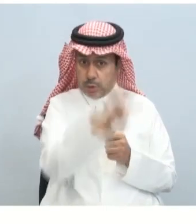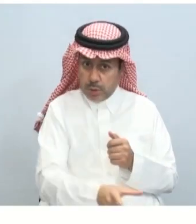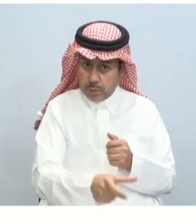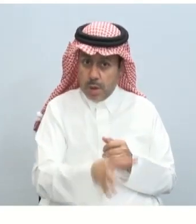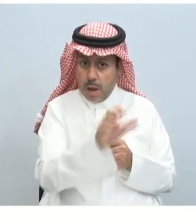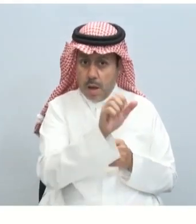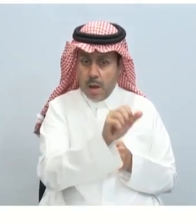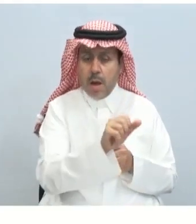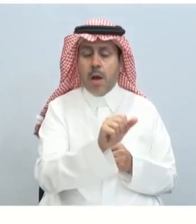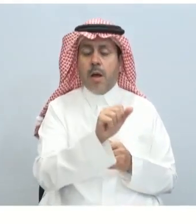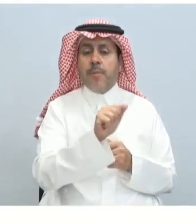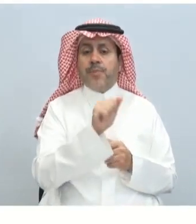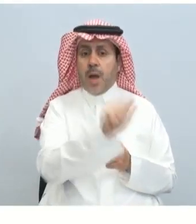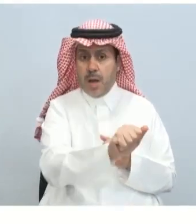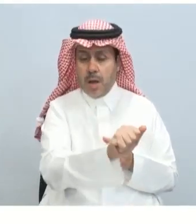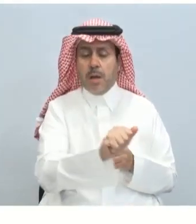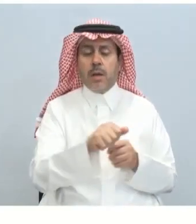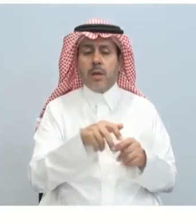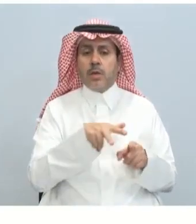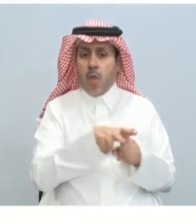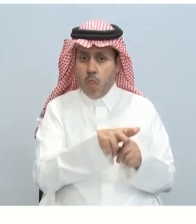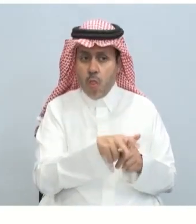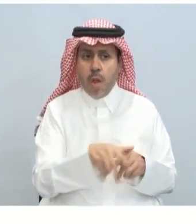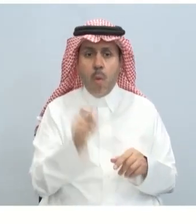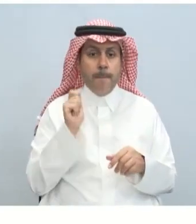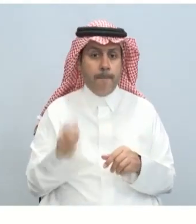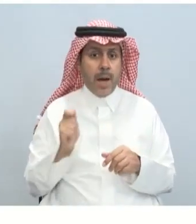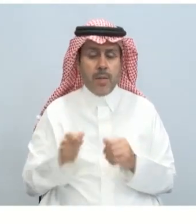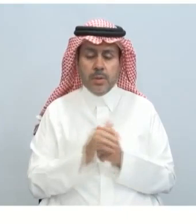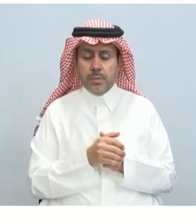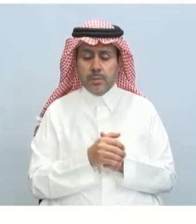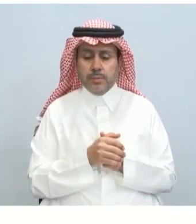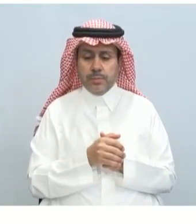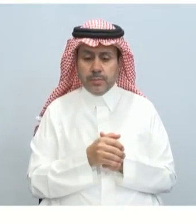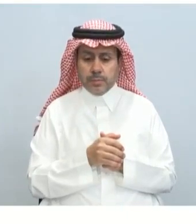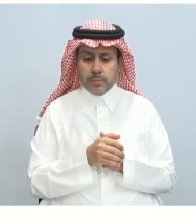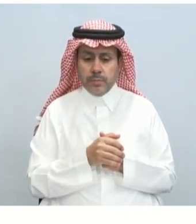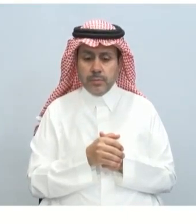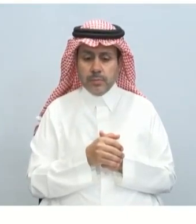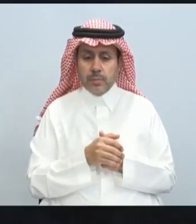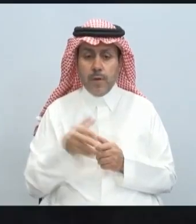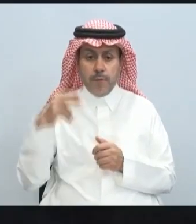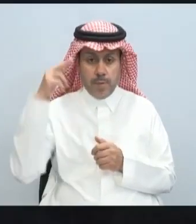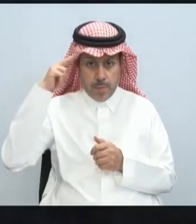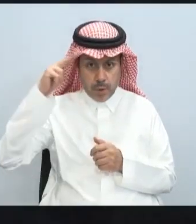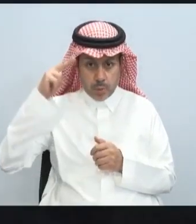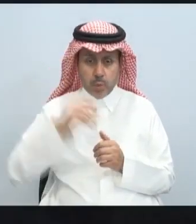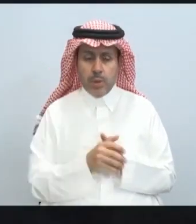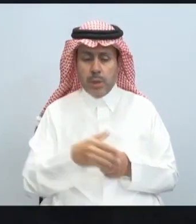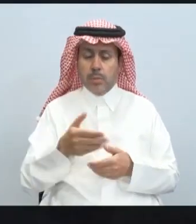التظلم من تلك القرارات امام الجهات المختصه في المملكه العربيه السعوديه فاذا